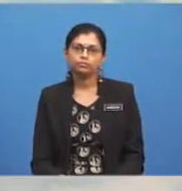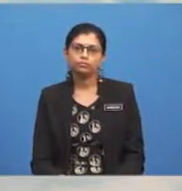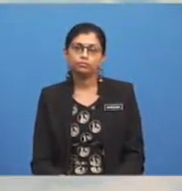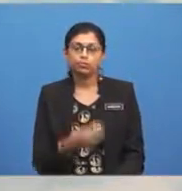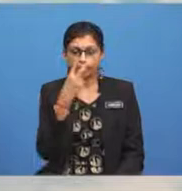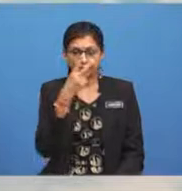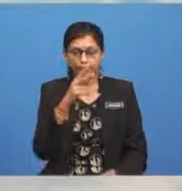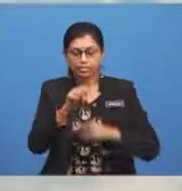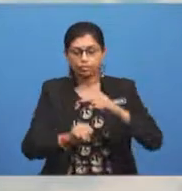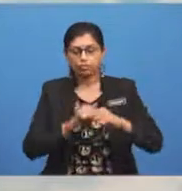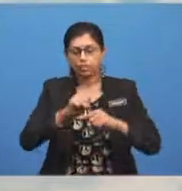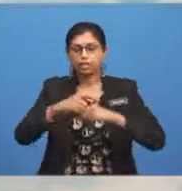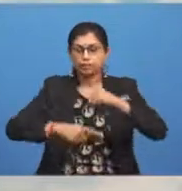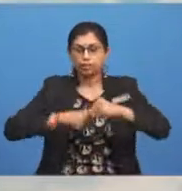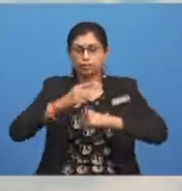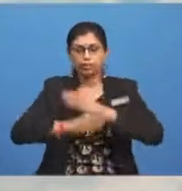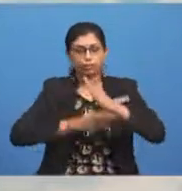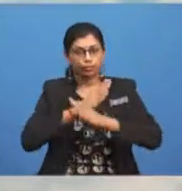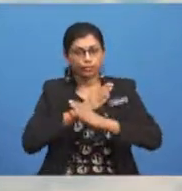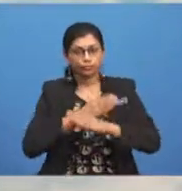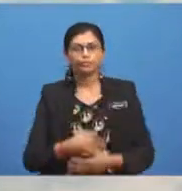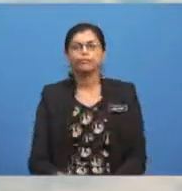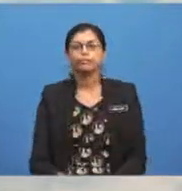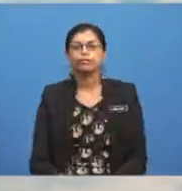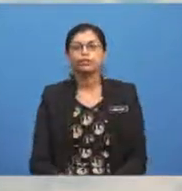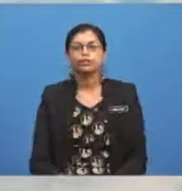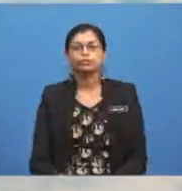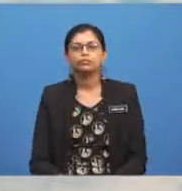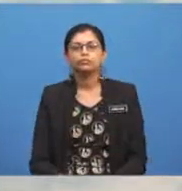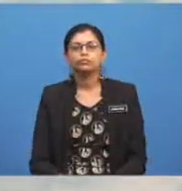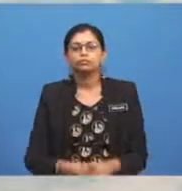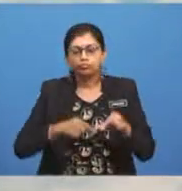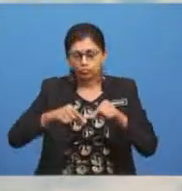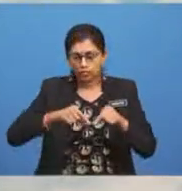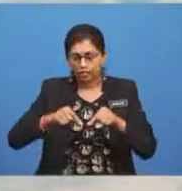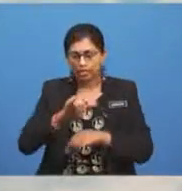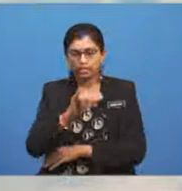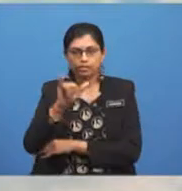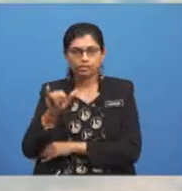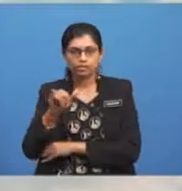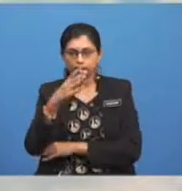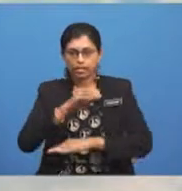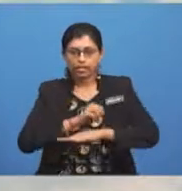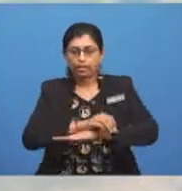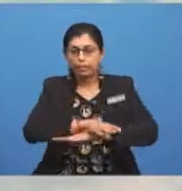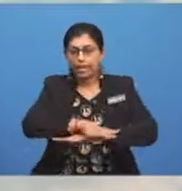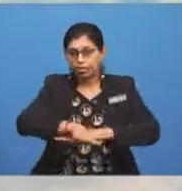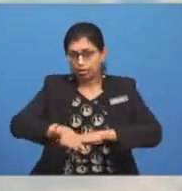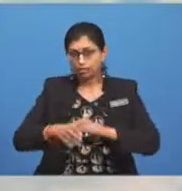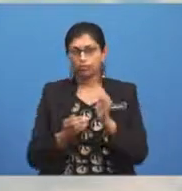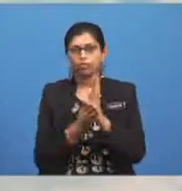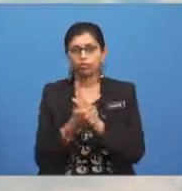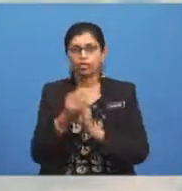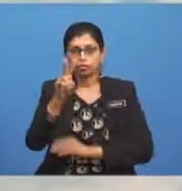bumi. Apabila satelit mengorbit bumi, gerakannya akan dipengaruhi oleh dua